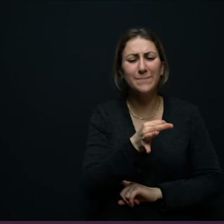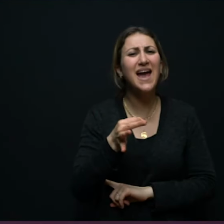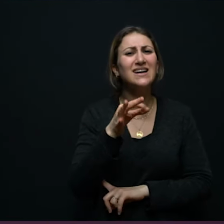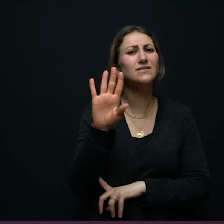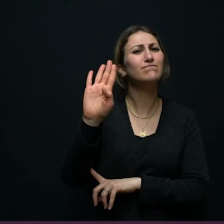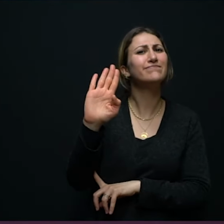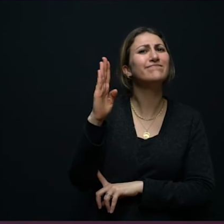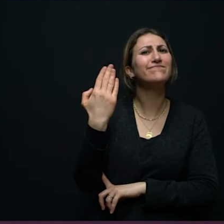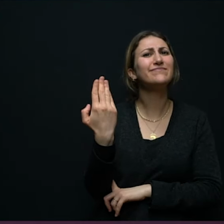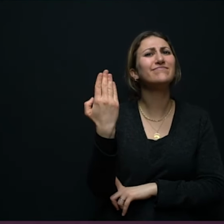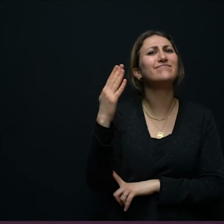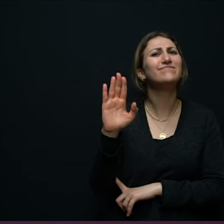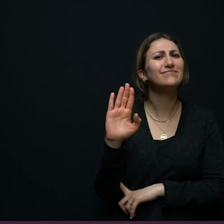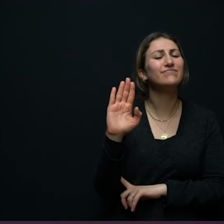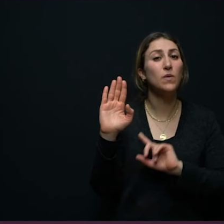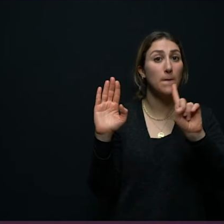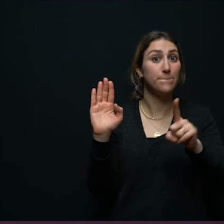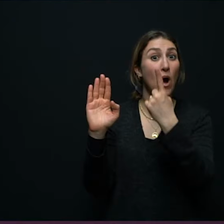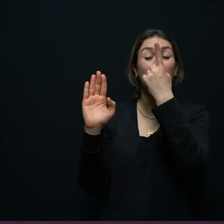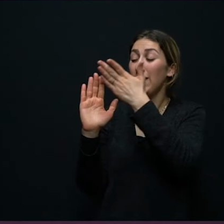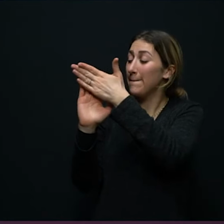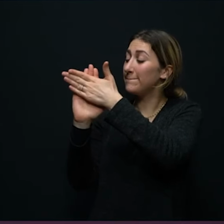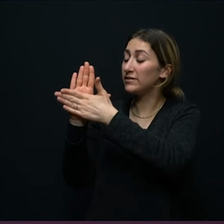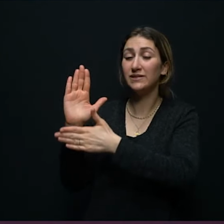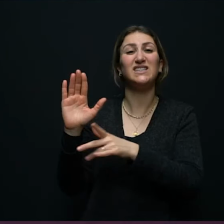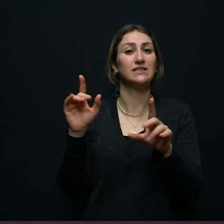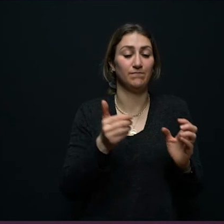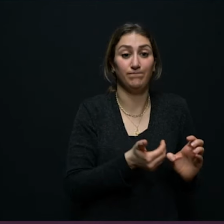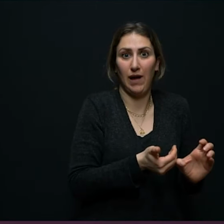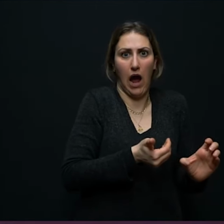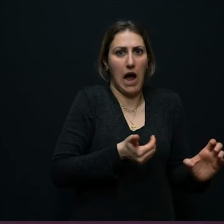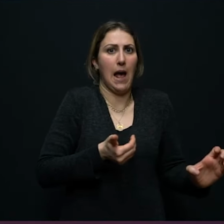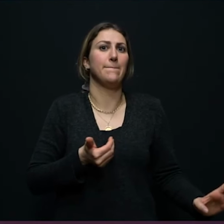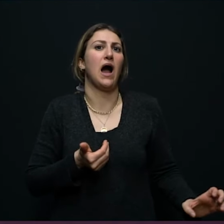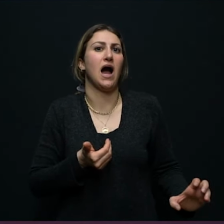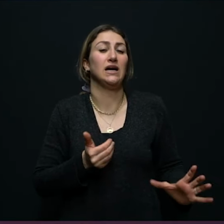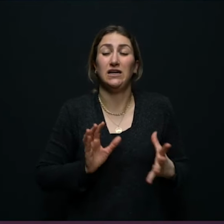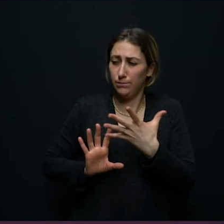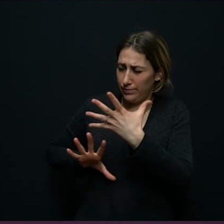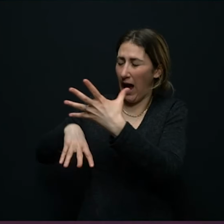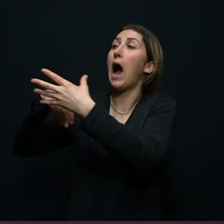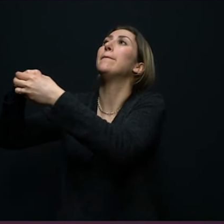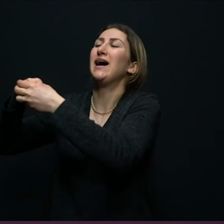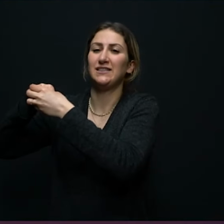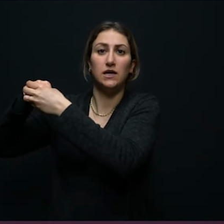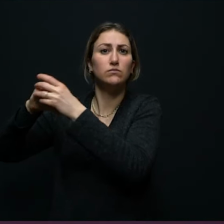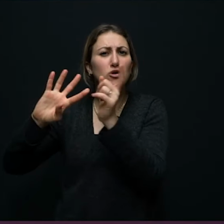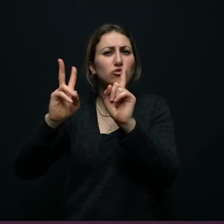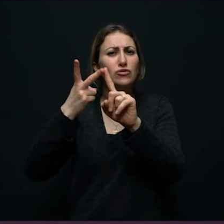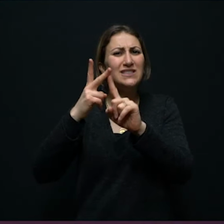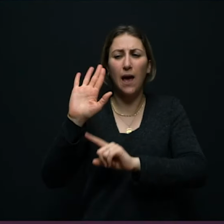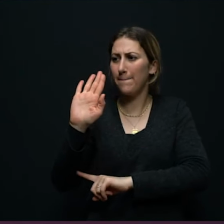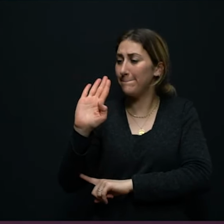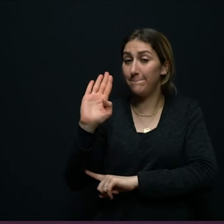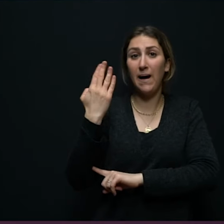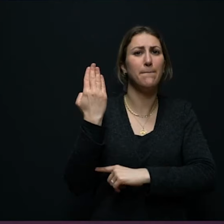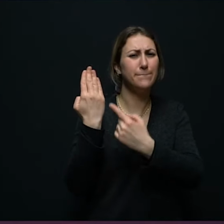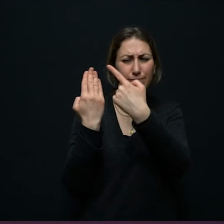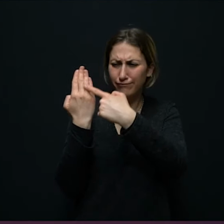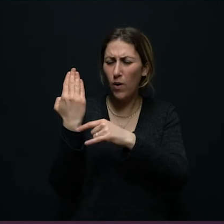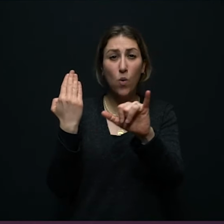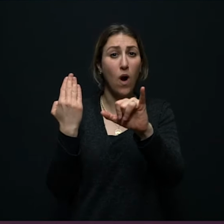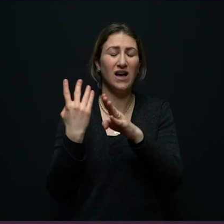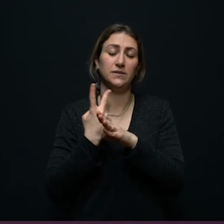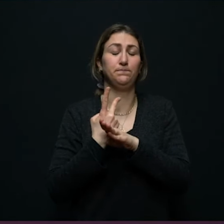phase est c'est cette facette de la pureté la seconde facette de la sainte et et on rapporte a pu coûter la victoire sur le péché